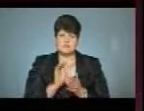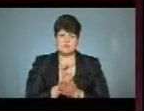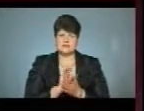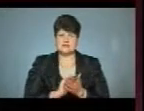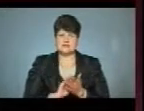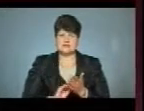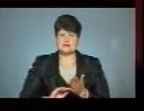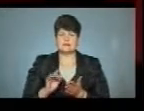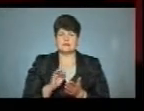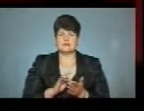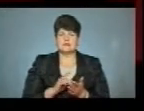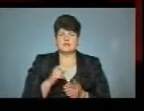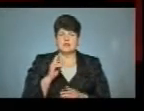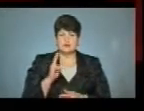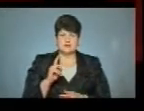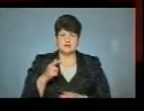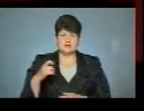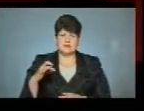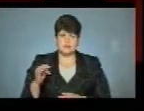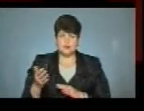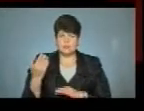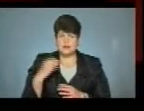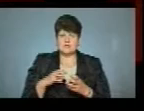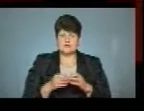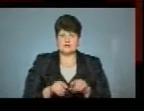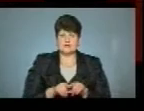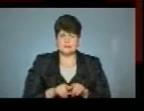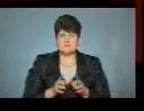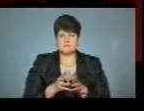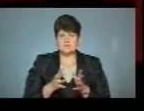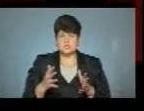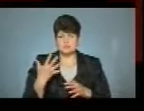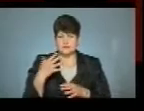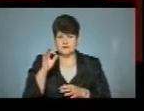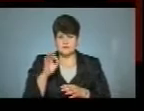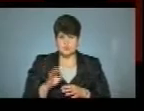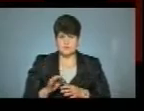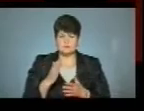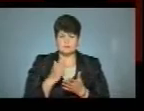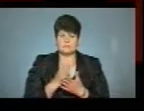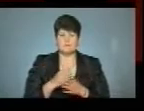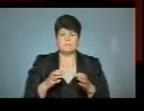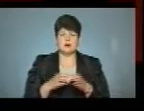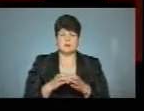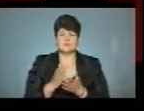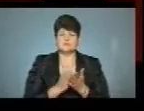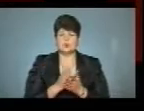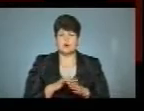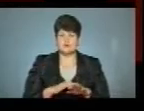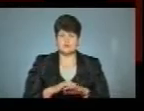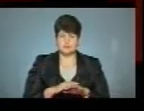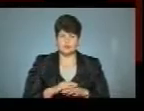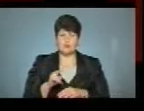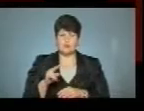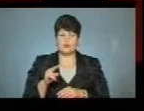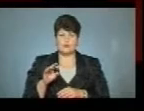Центру виборчкому Костянтин Хівренко. Попередні результати такі. Більше 5% голосів набрали партія «Слуга народу», опозиційна